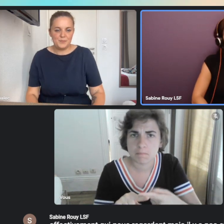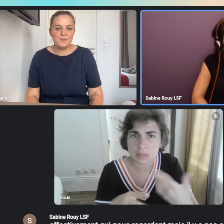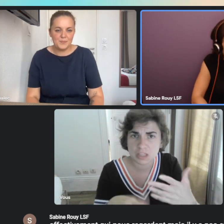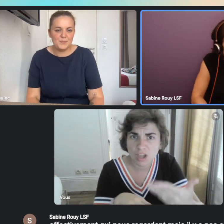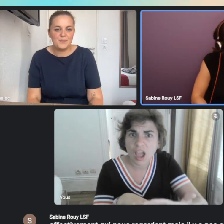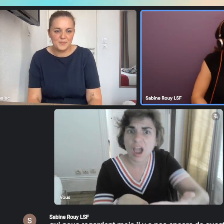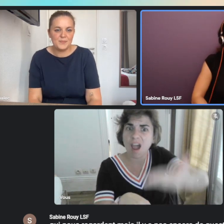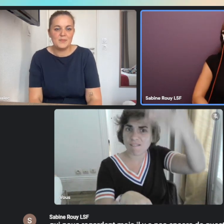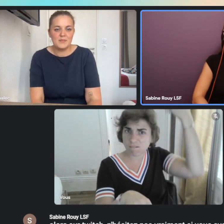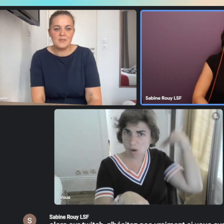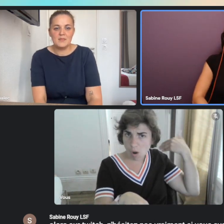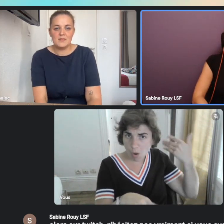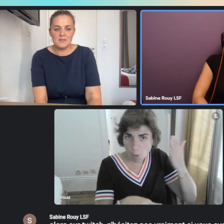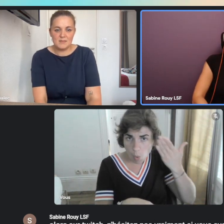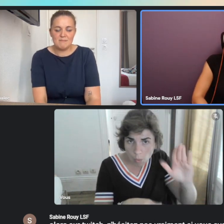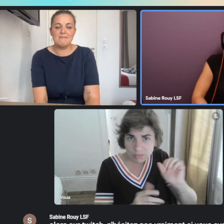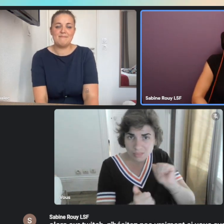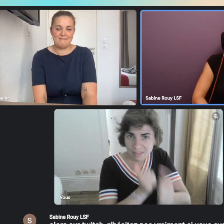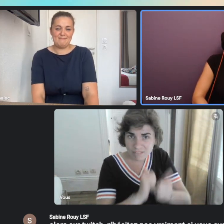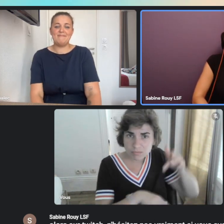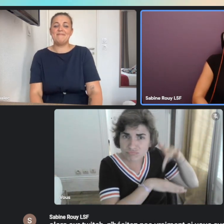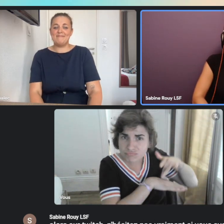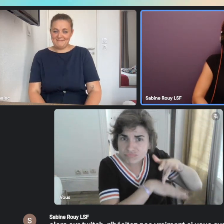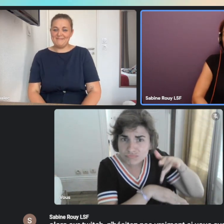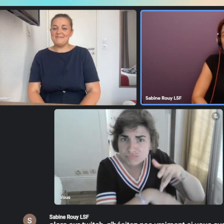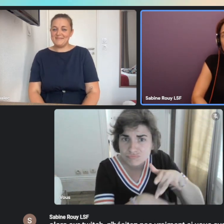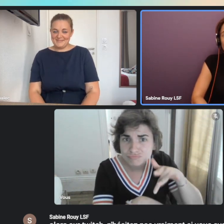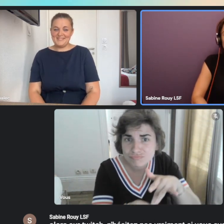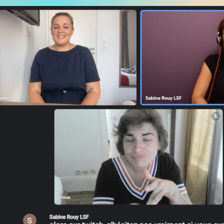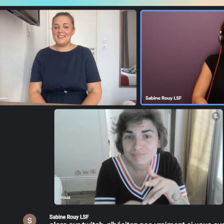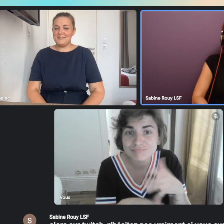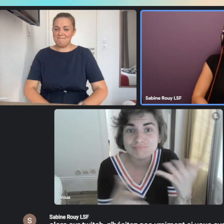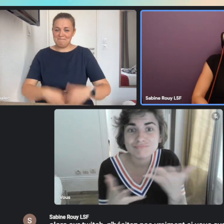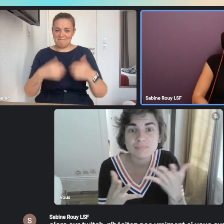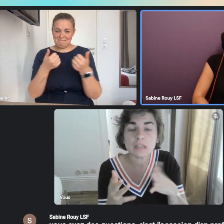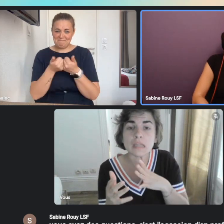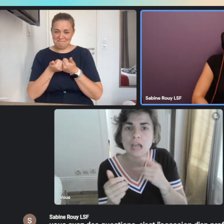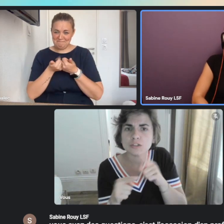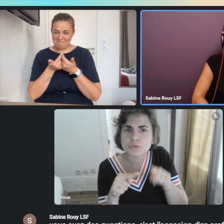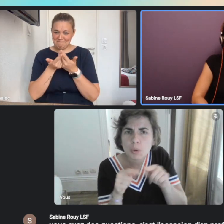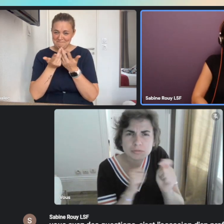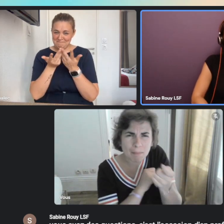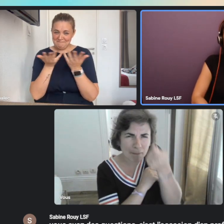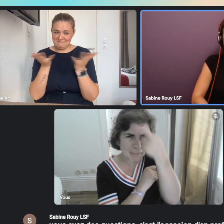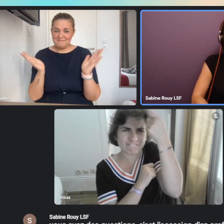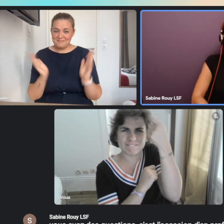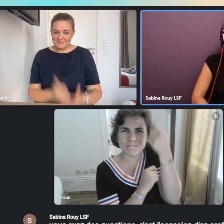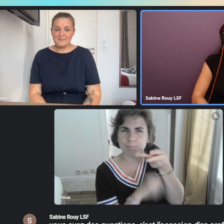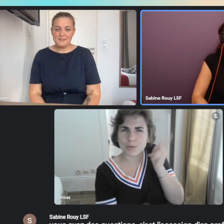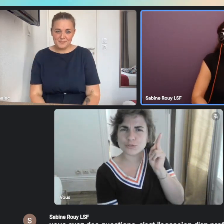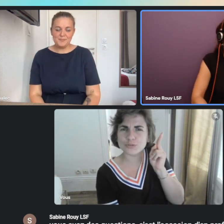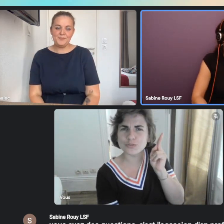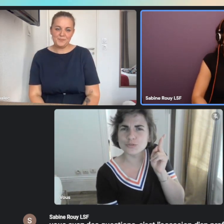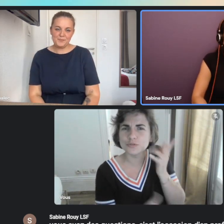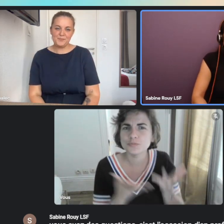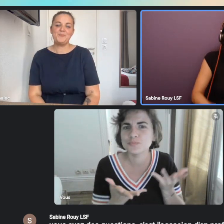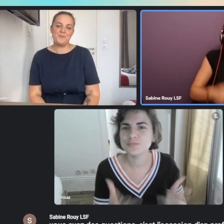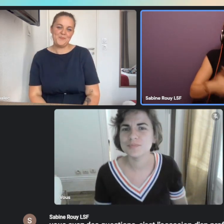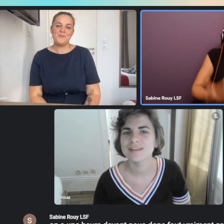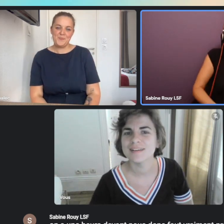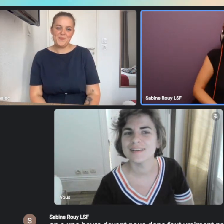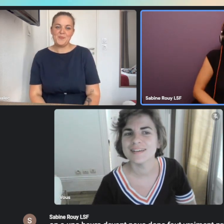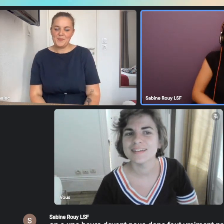Donc il y a les défis concernant les films, mais auparavant, tu avais fait d'autres défis, quels étaient-ils? Par